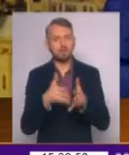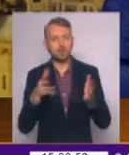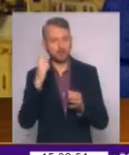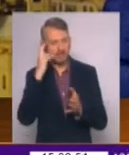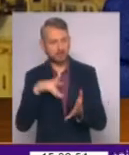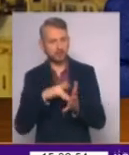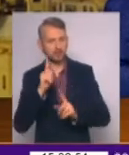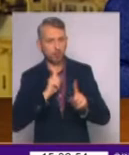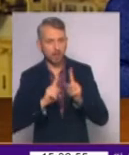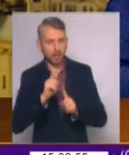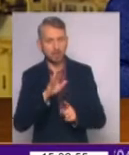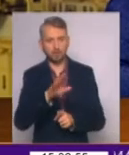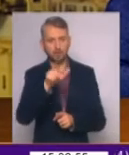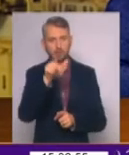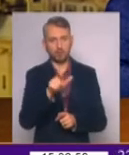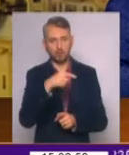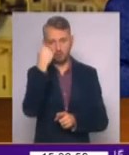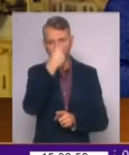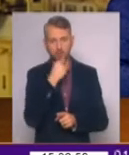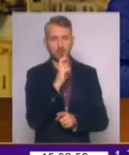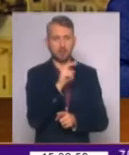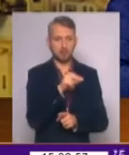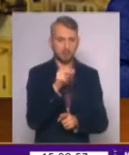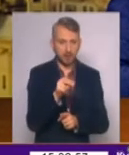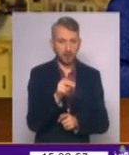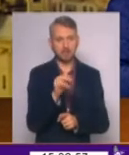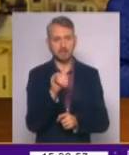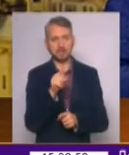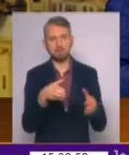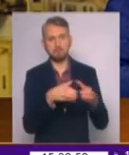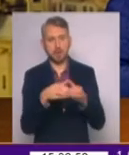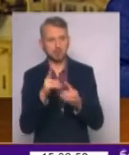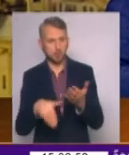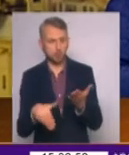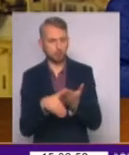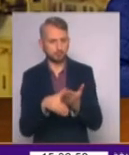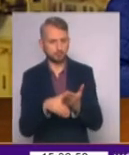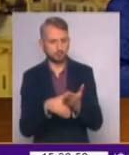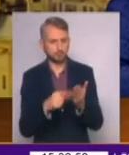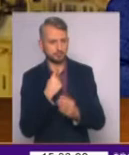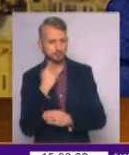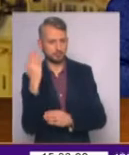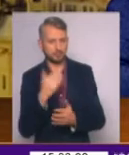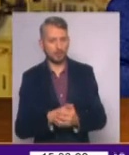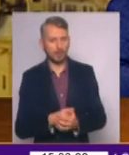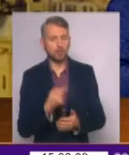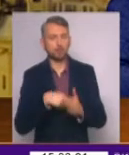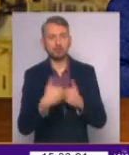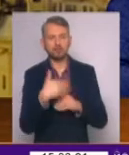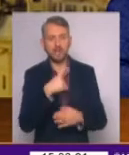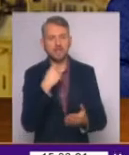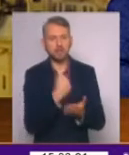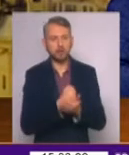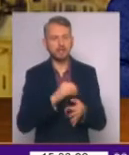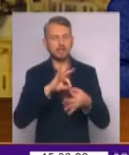міської ради в особі БПП «Солідарність» і тим партіям, які підголосовують за ці детальні плани території. Тому що вже затверджений детальний